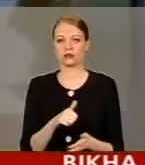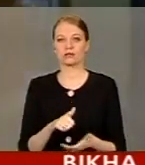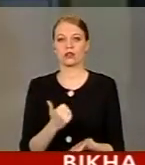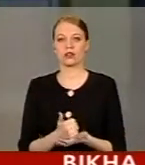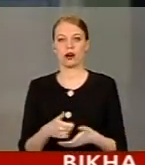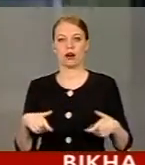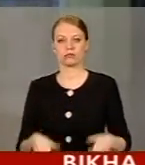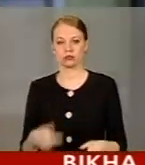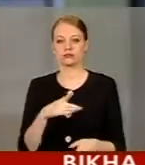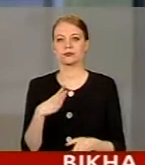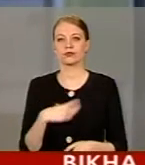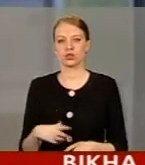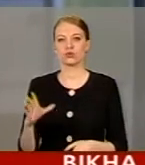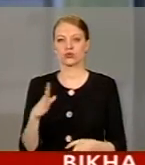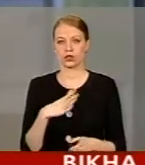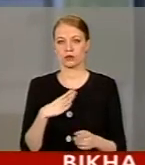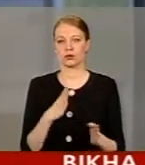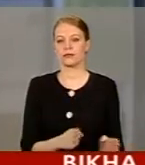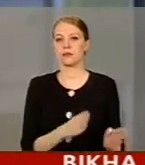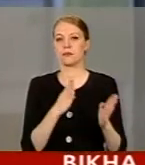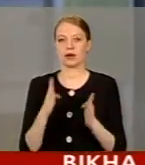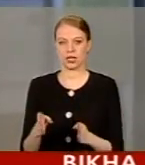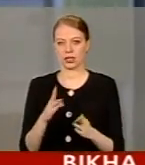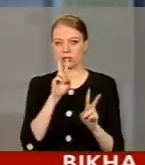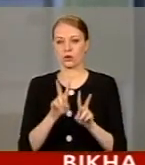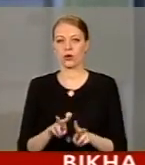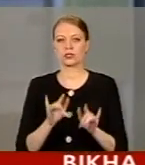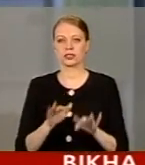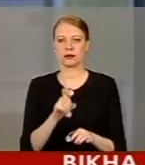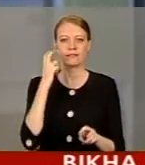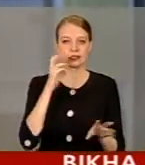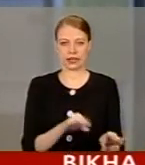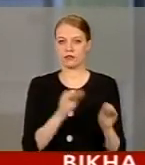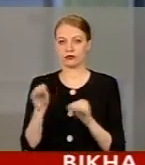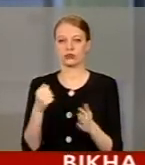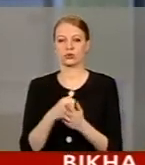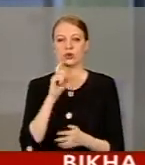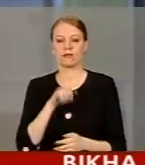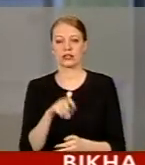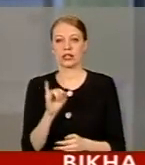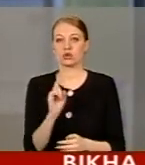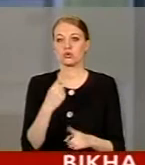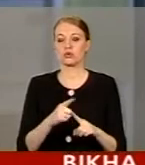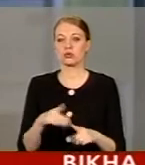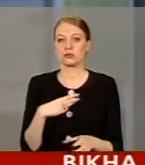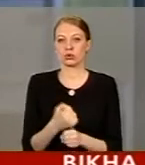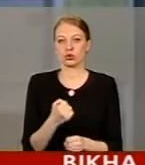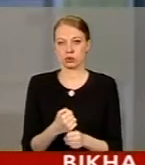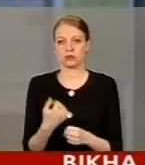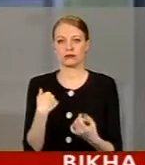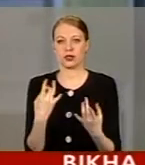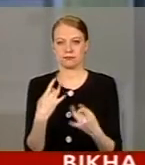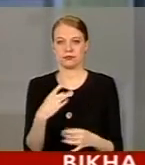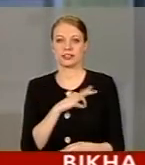прокуратур вимушений був процесуально перенести розгляд справи з Києва до Вінниці. І чому це було зроблено, нам